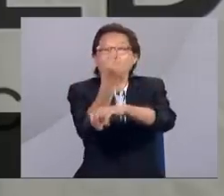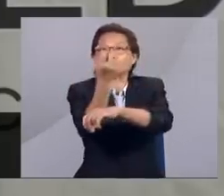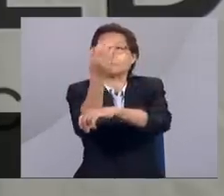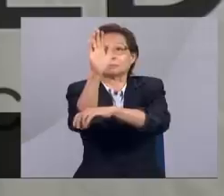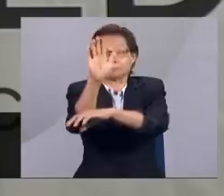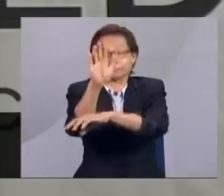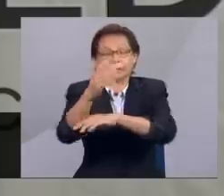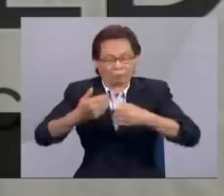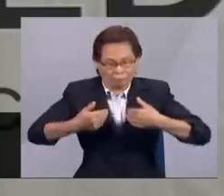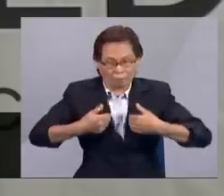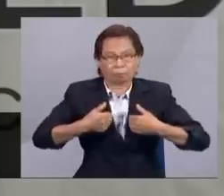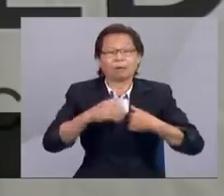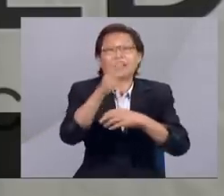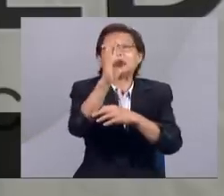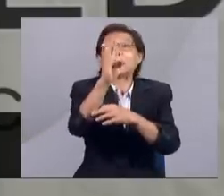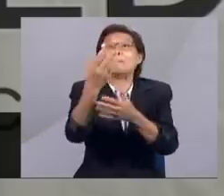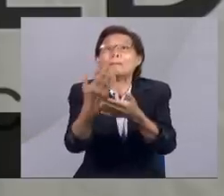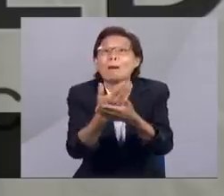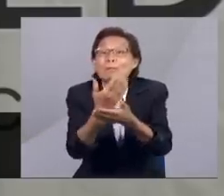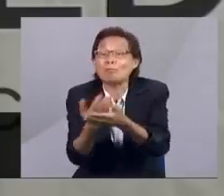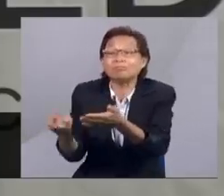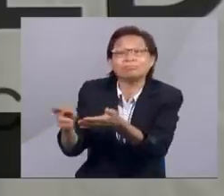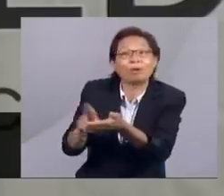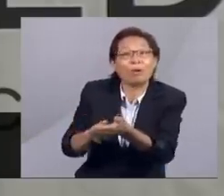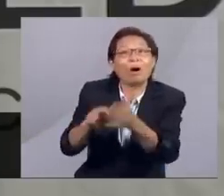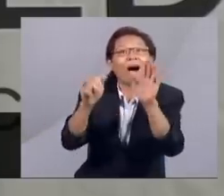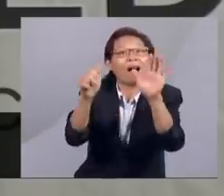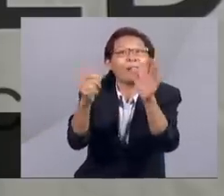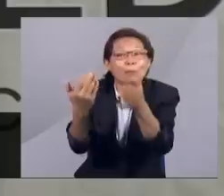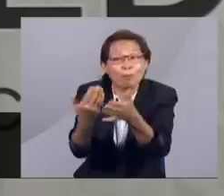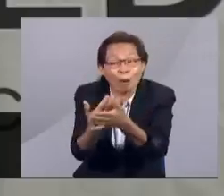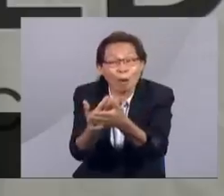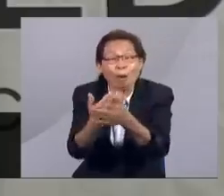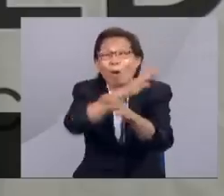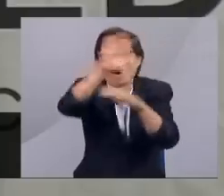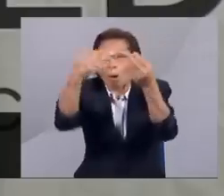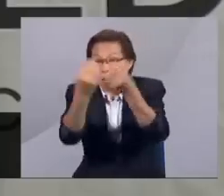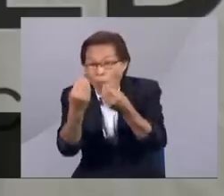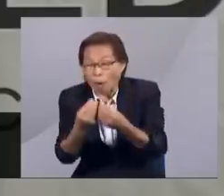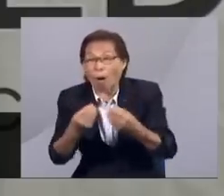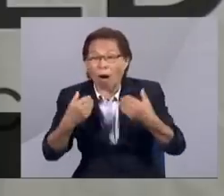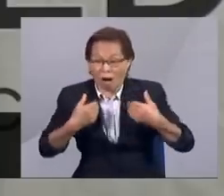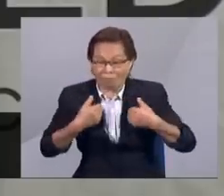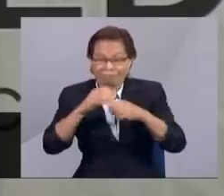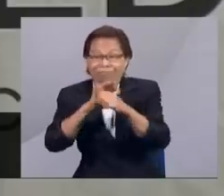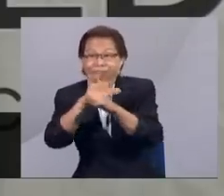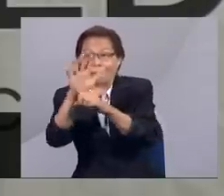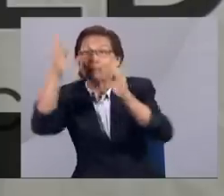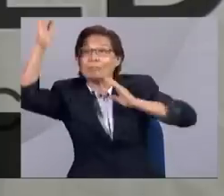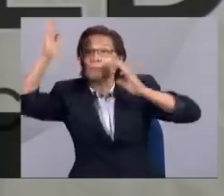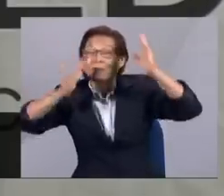hari, terdapat 6 kes baru yang telah dilaporkan. Ini menjadikan jumlah kes positif COVID-19 di